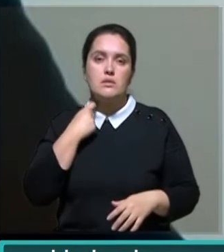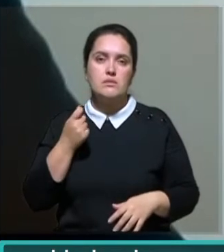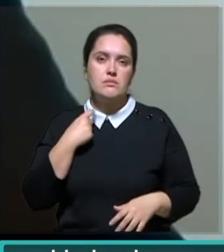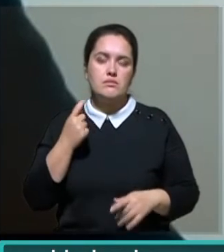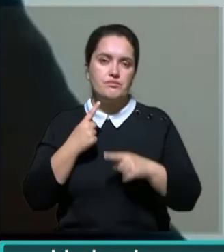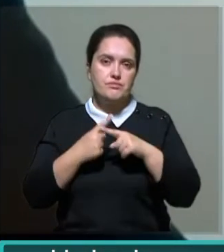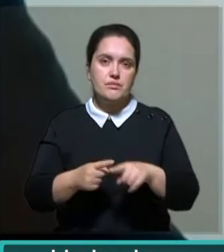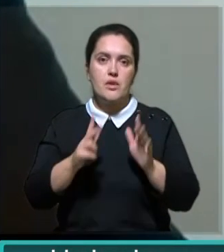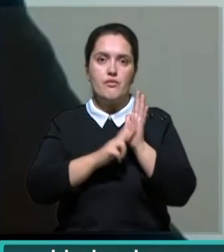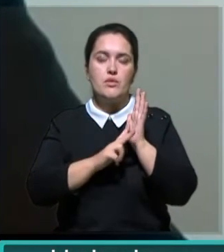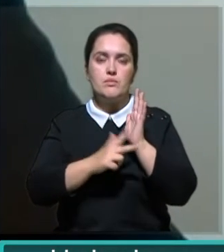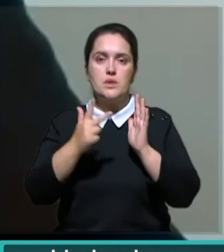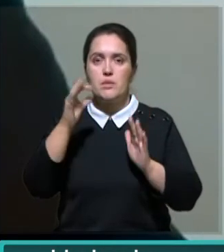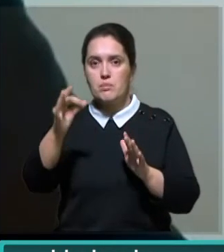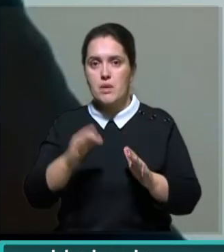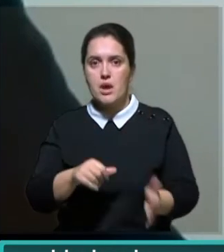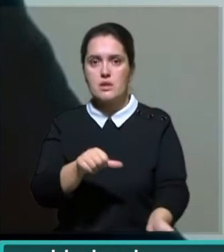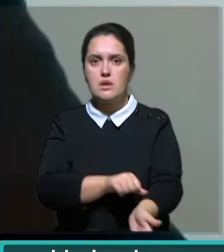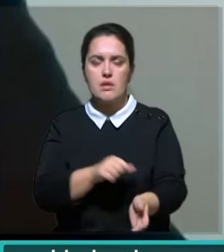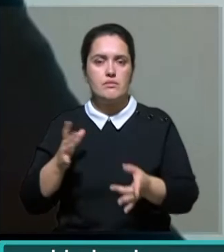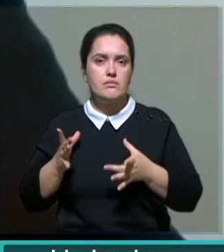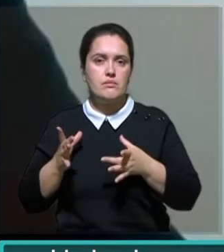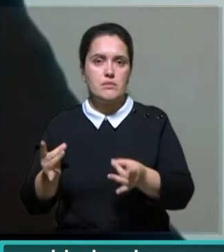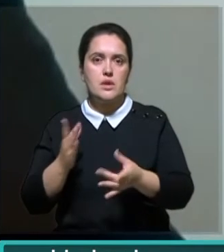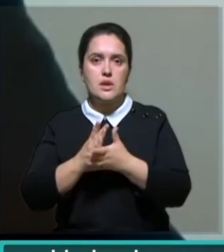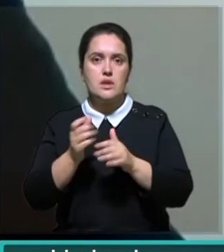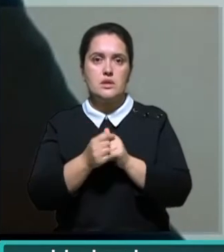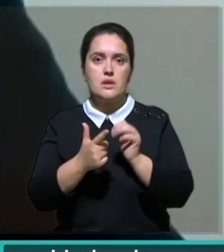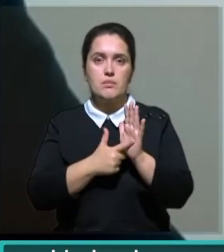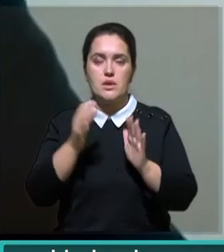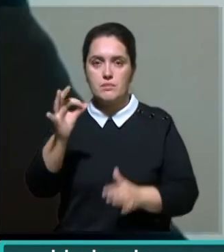83%, а с наркотической зависимостью 17%.